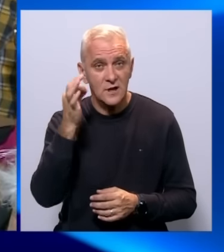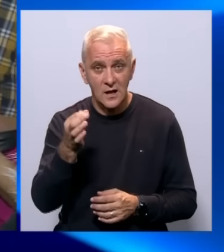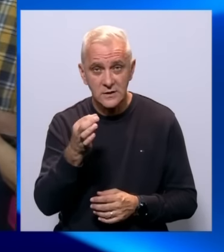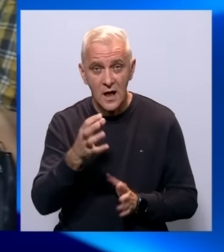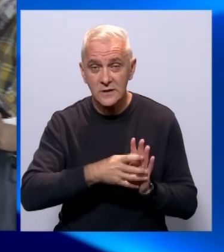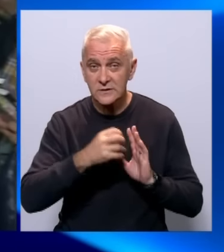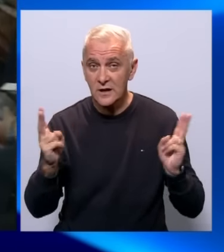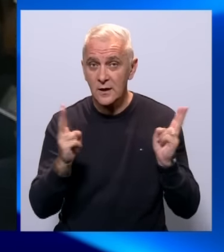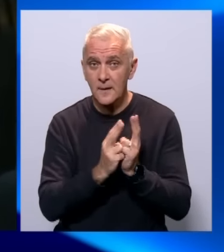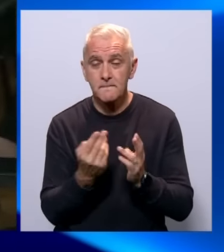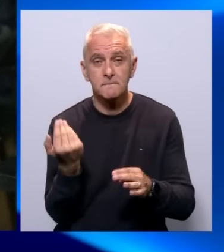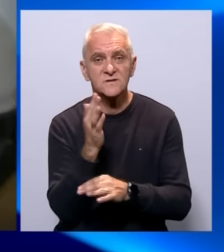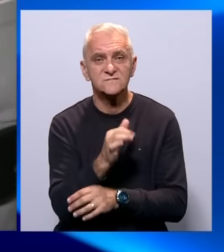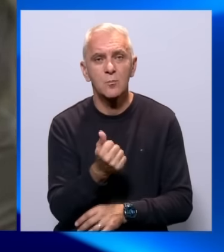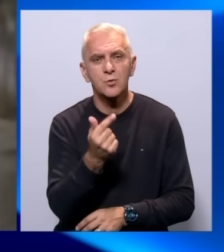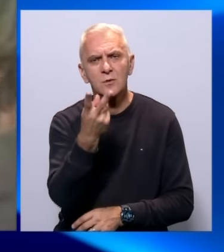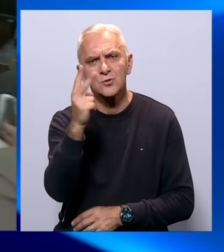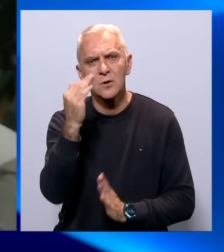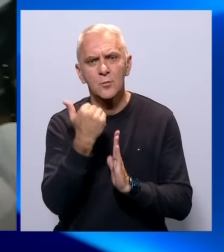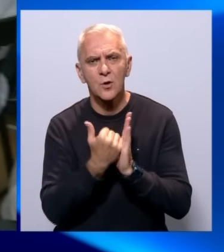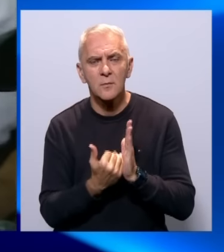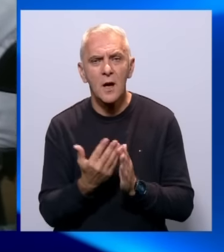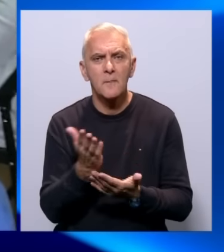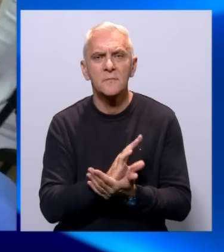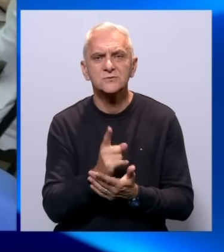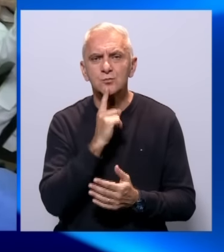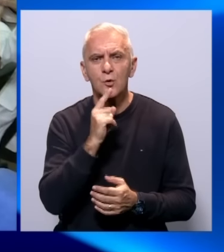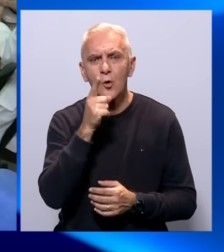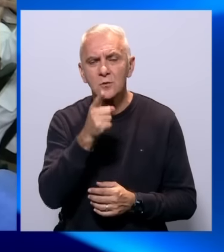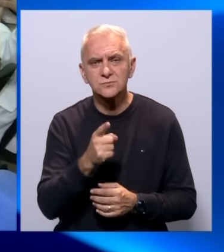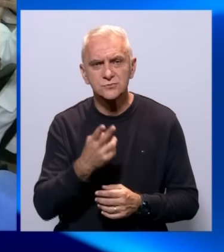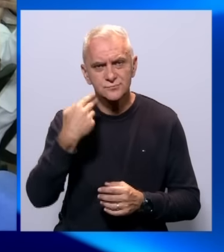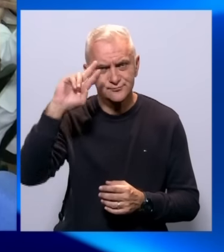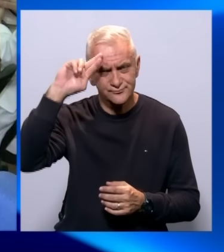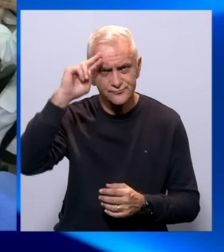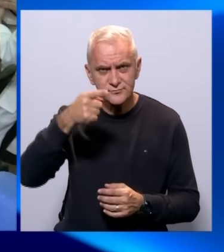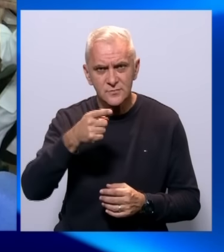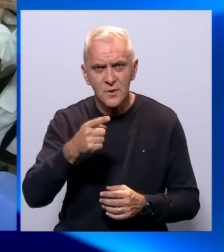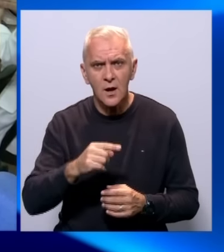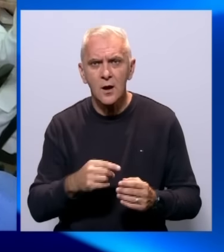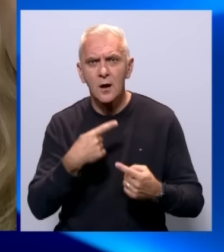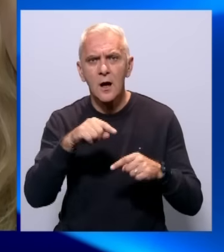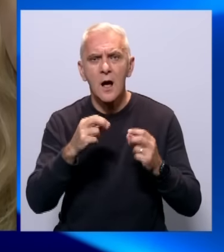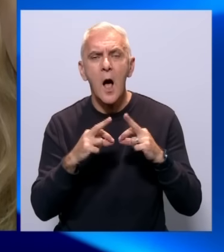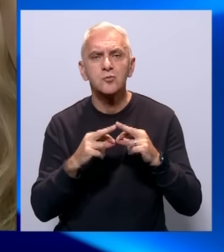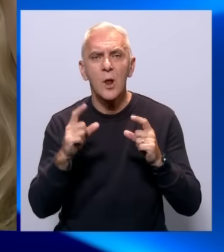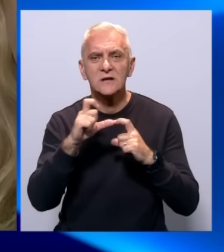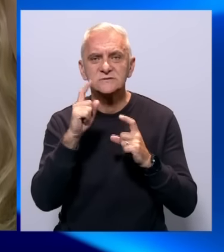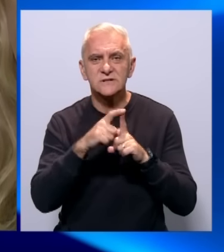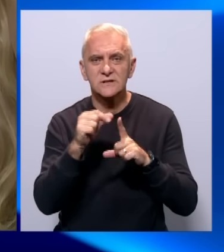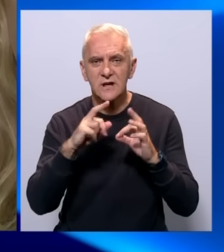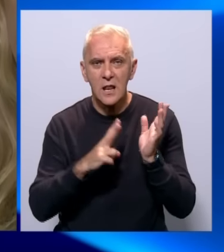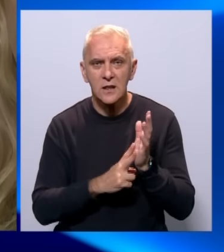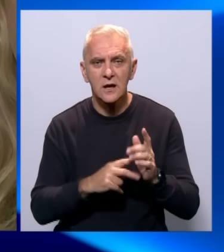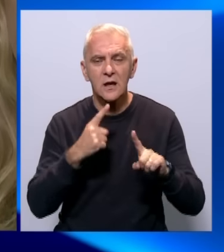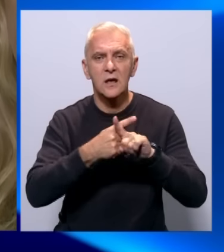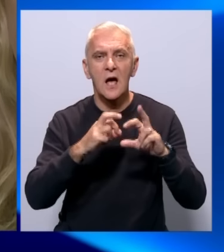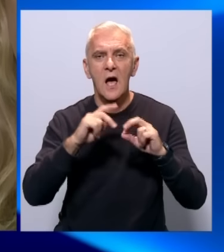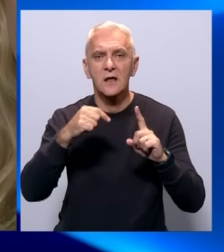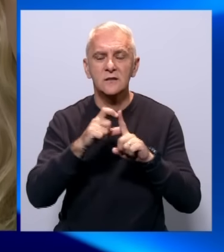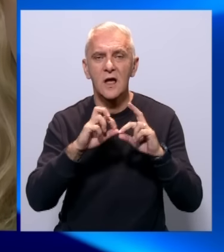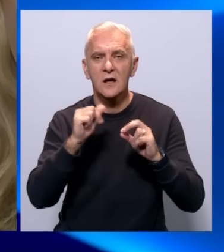trajanja susreta također prisustvovala brojnim drugim programima, među kojima su i In Memoriam posvećen Abdulahu Sidranu